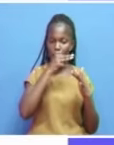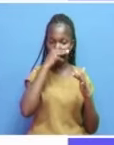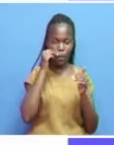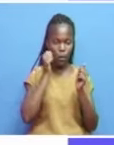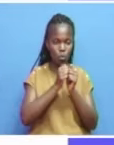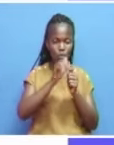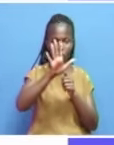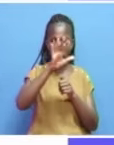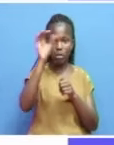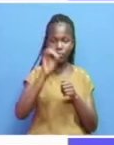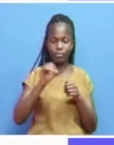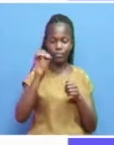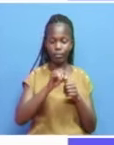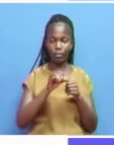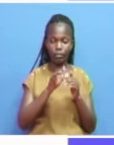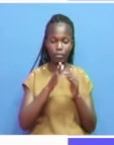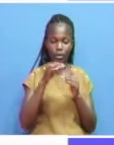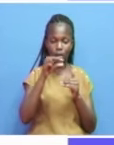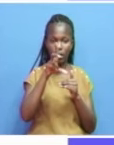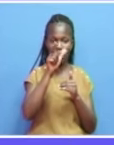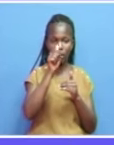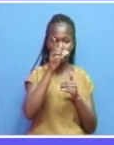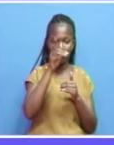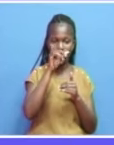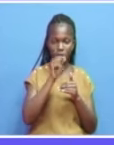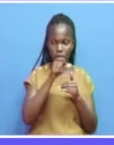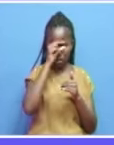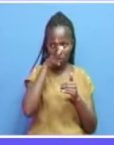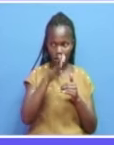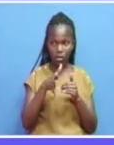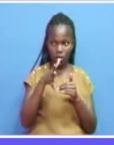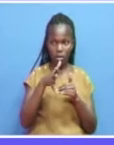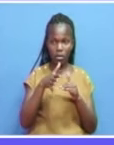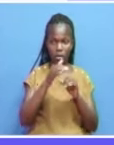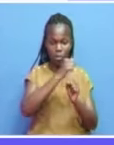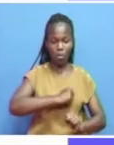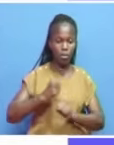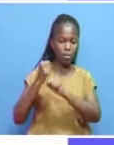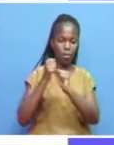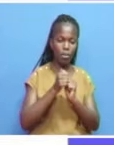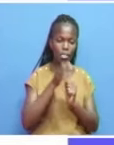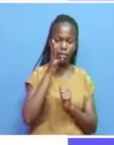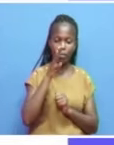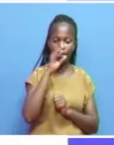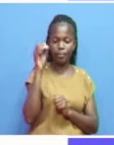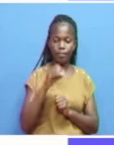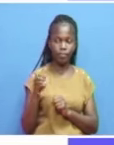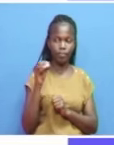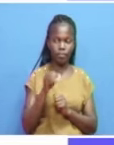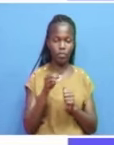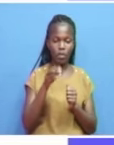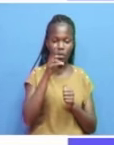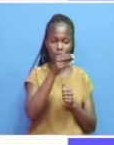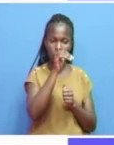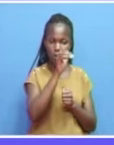kilungu cha itano yuluwa ya na Gladys Wanga ulani Governor wa County ya Homa Bay na kilungu cha inya yuluwa ya na Ndindi